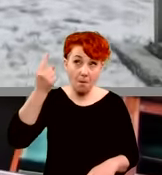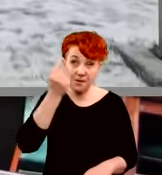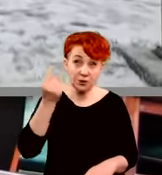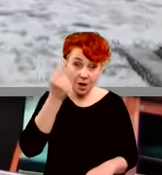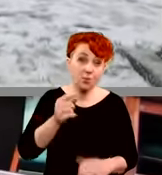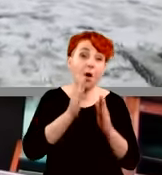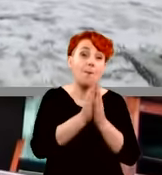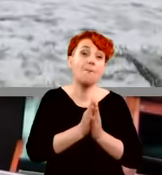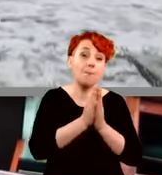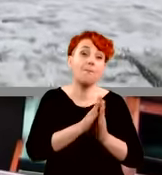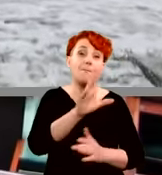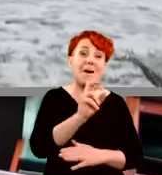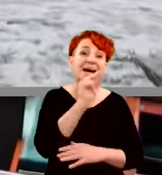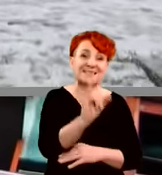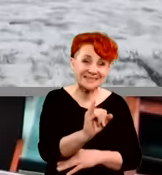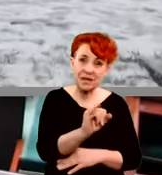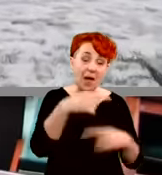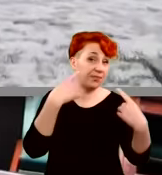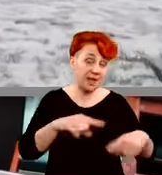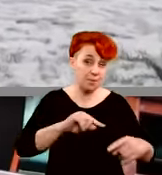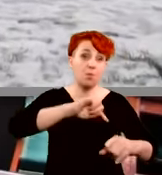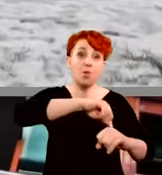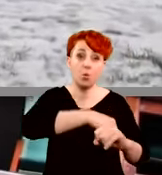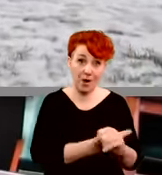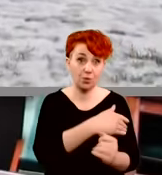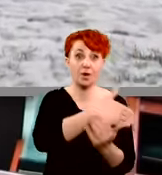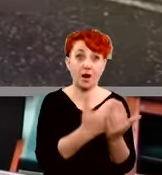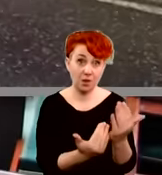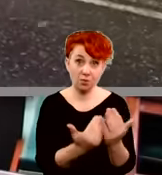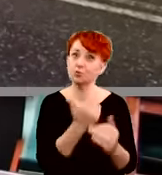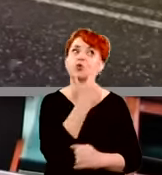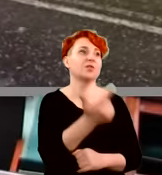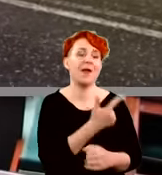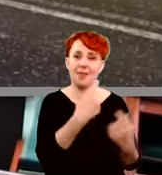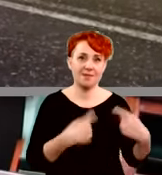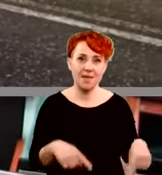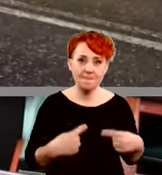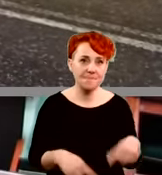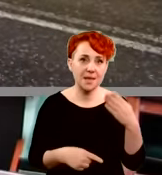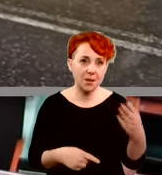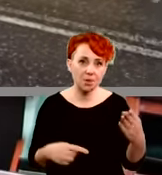pana Barskiego, który nie był wtedy prokuratorem krajowym od 2 lat już,